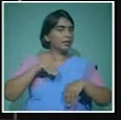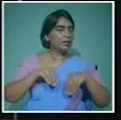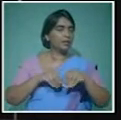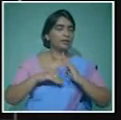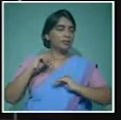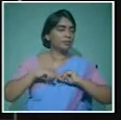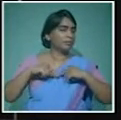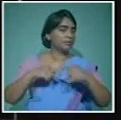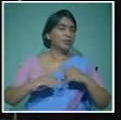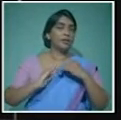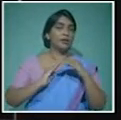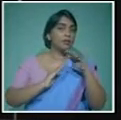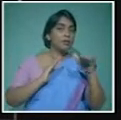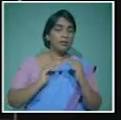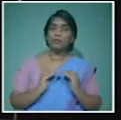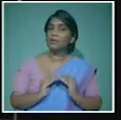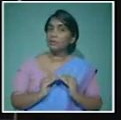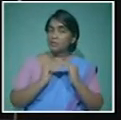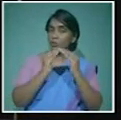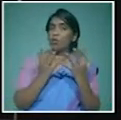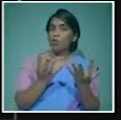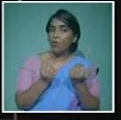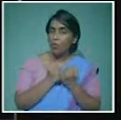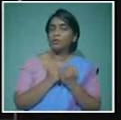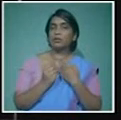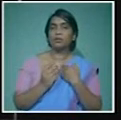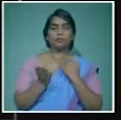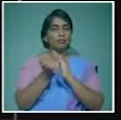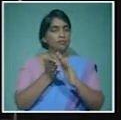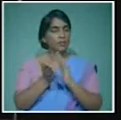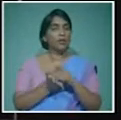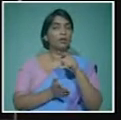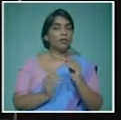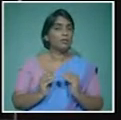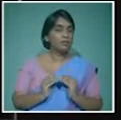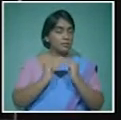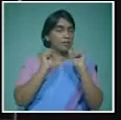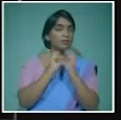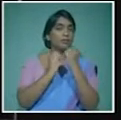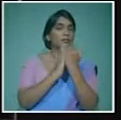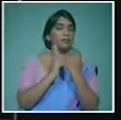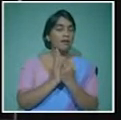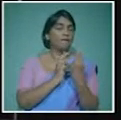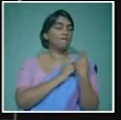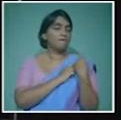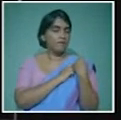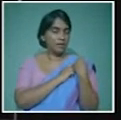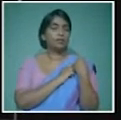කරලා ගමේ සංවර්ධනය සඳහා අවශ්‍ය ප්‍රතිපාදන ලබා දීලා එම සංවර්ධන කටයුතු ඉටුකිරීමේ